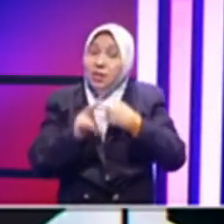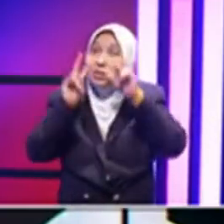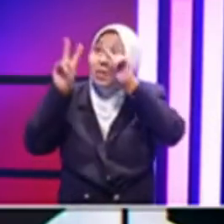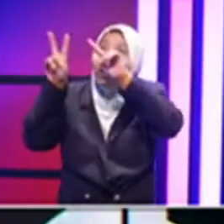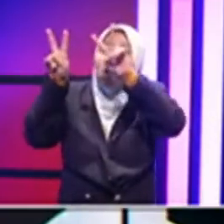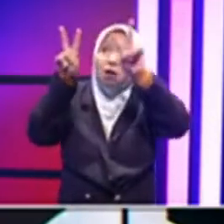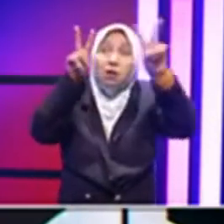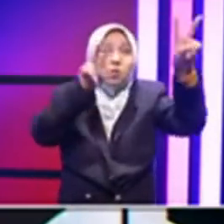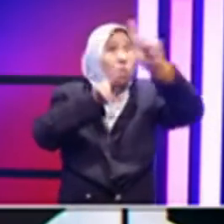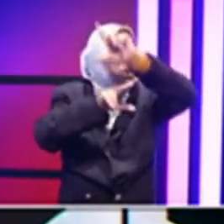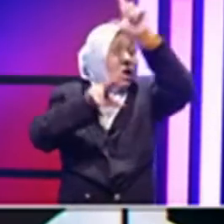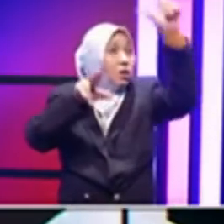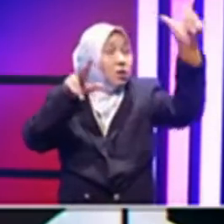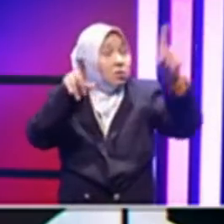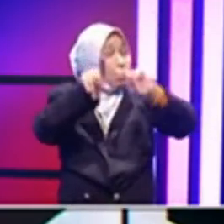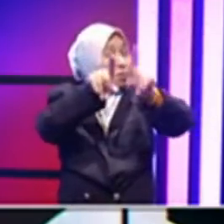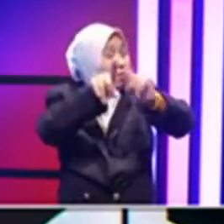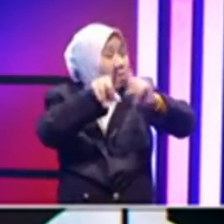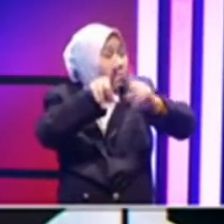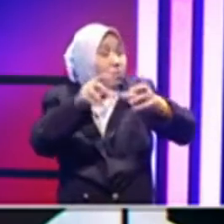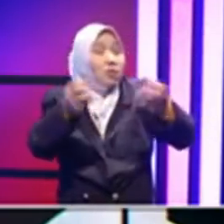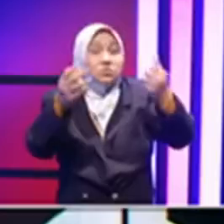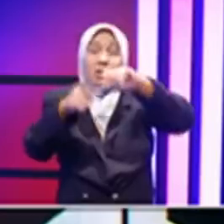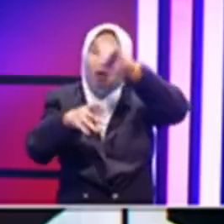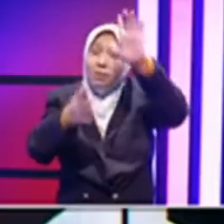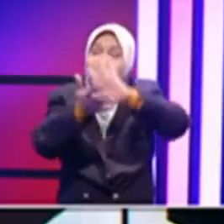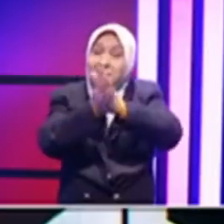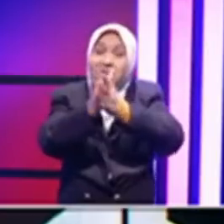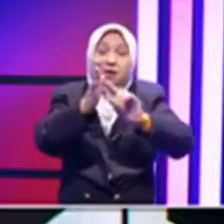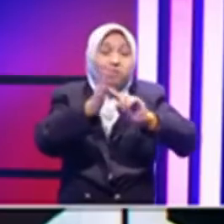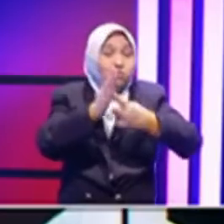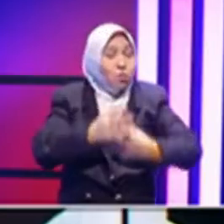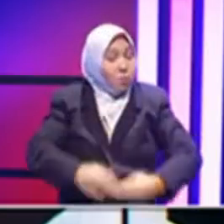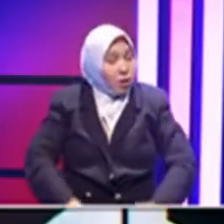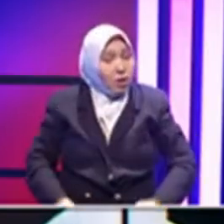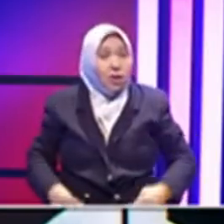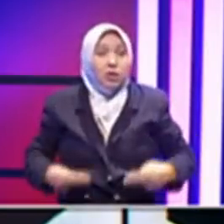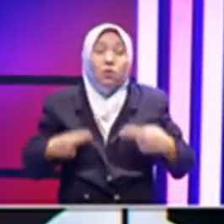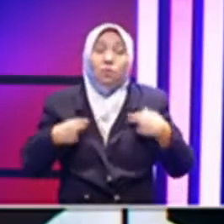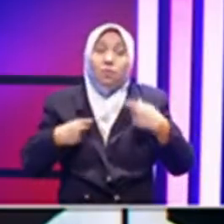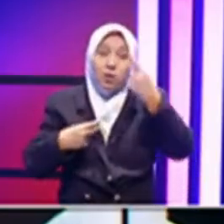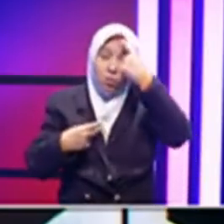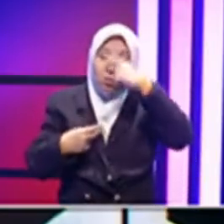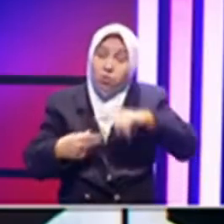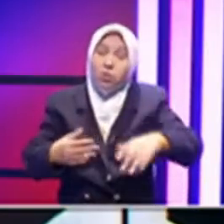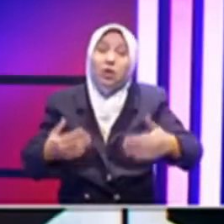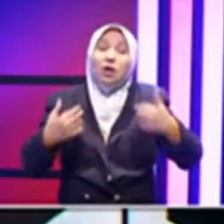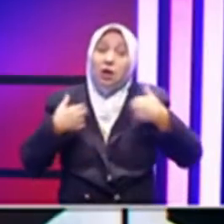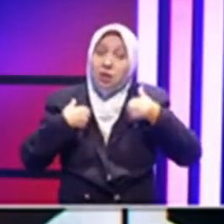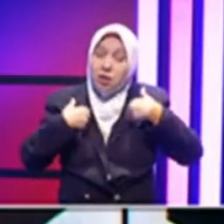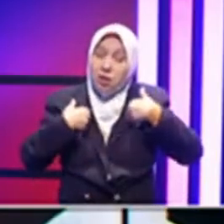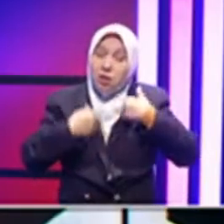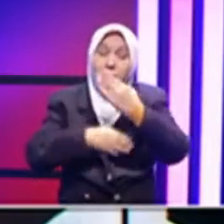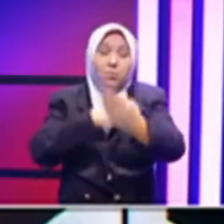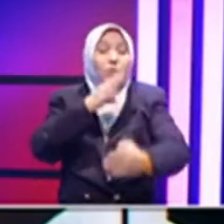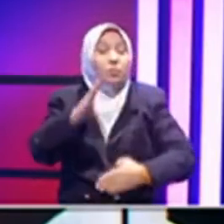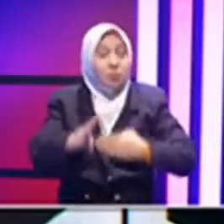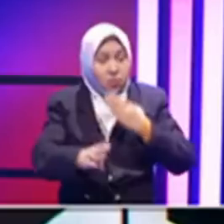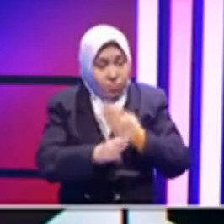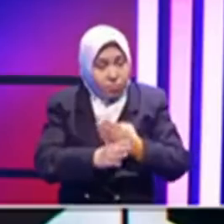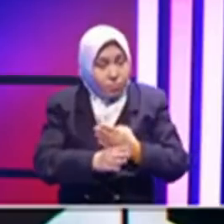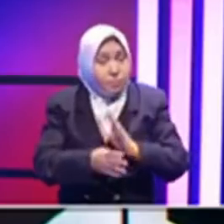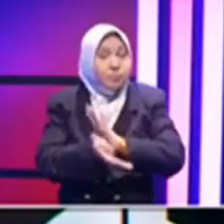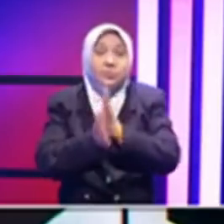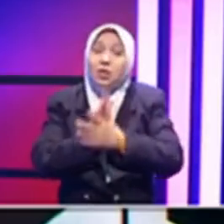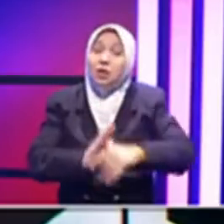langit, macam-macam ada daripada langit untuk menjadi sumber kehidupan bagi yang ada di di atas muka bumi ini. Jadi